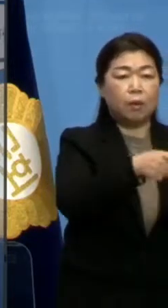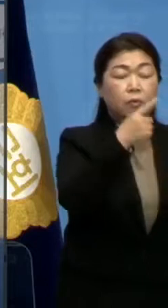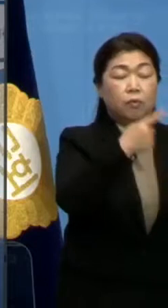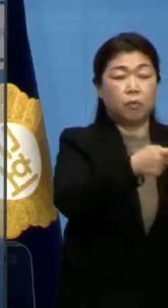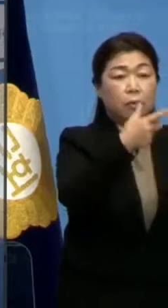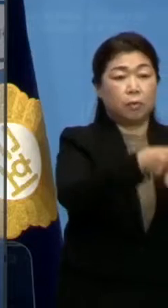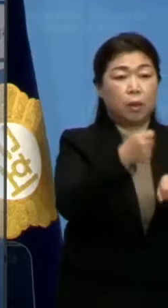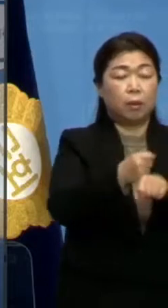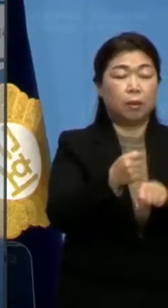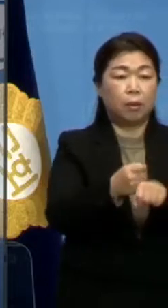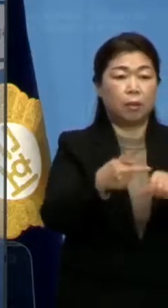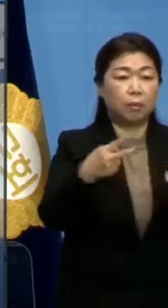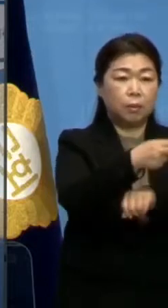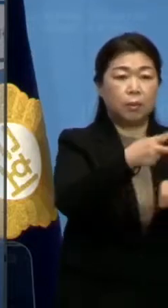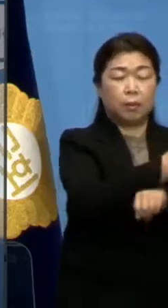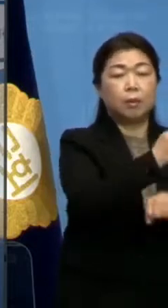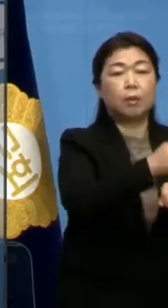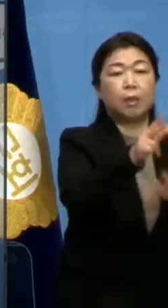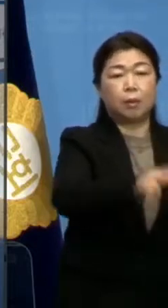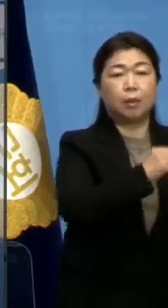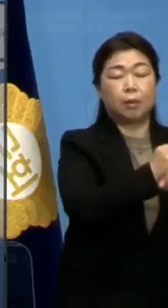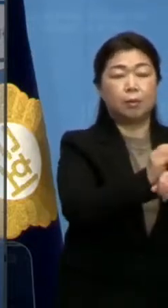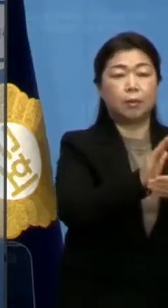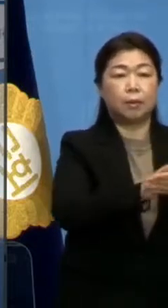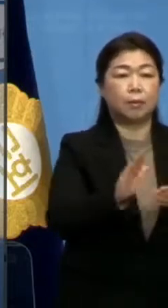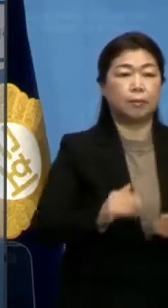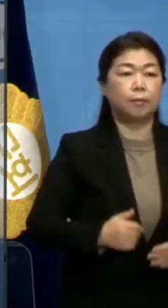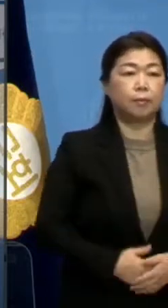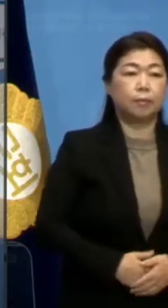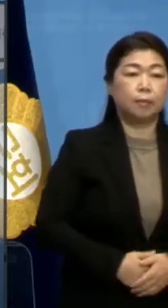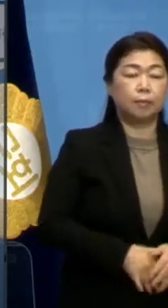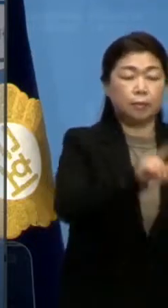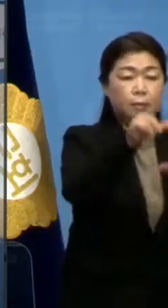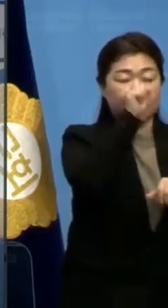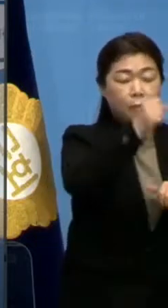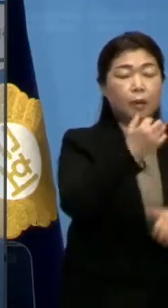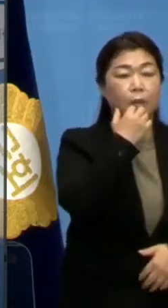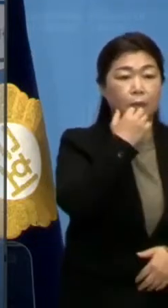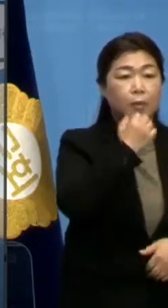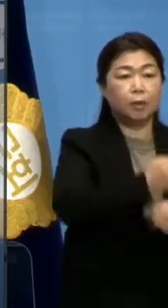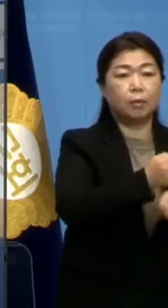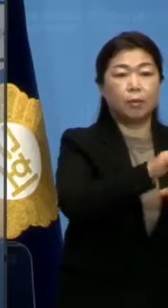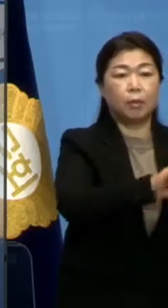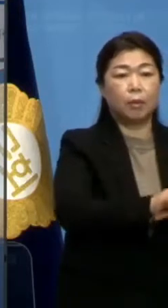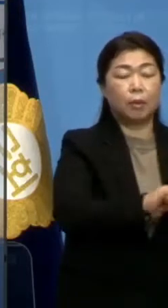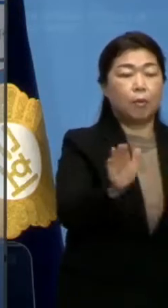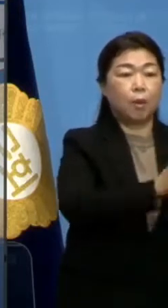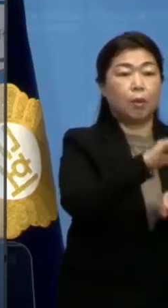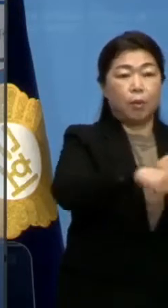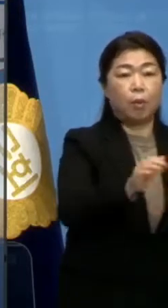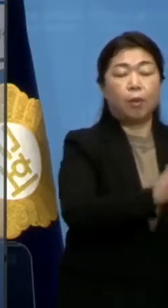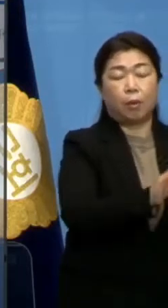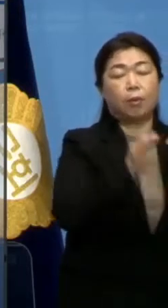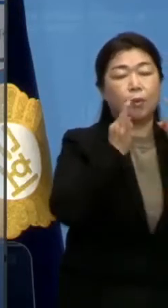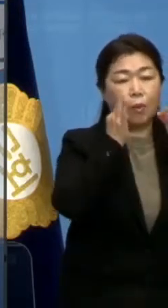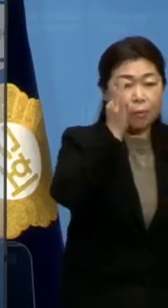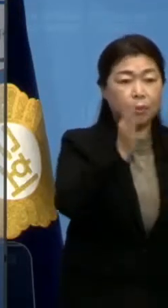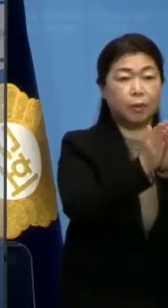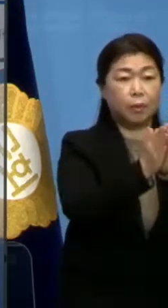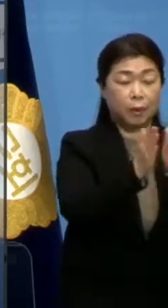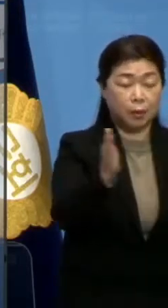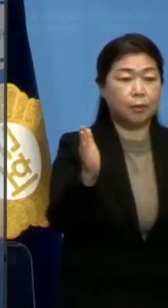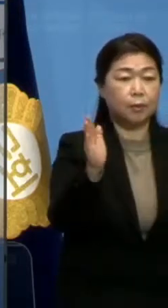여러 가지 문제들을 해결하도록 하겠다 살기좋은 서울은 반려동물을 배려하는 노력에서 부터